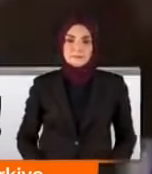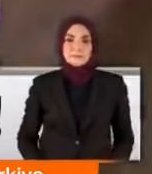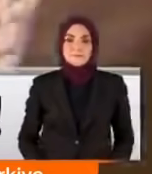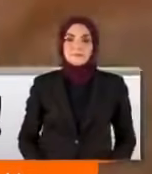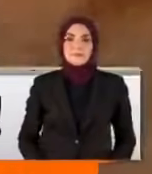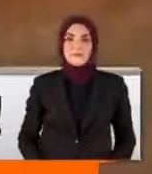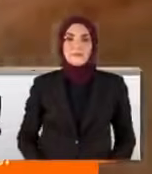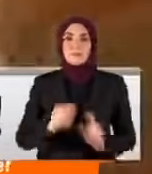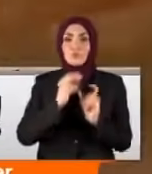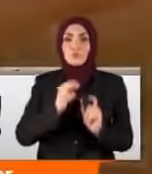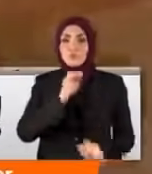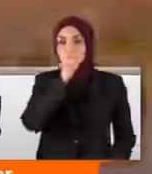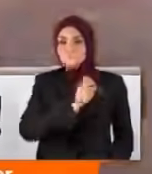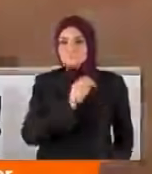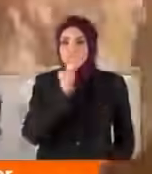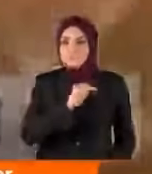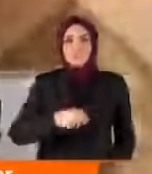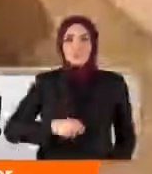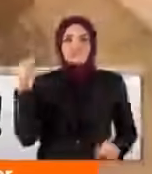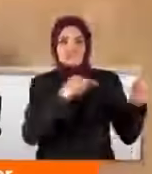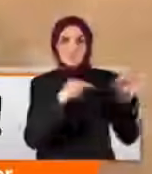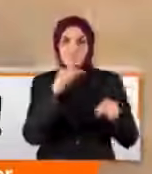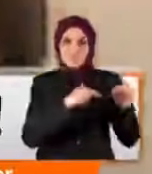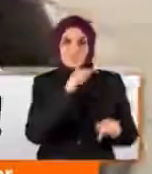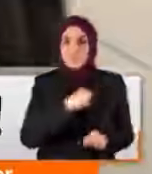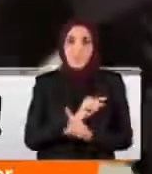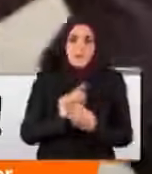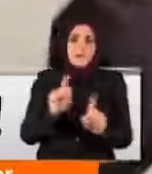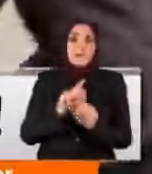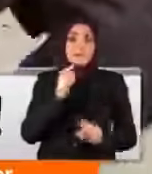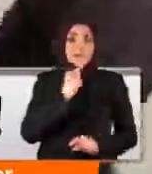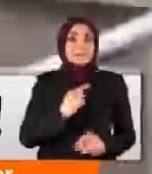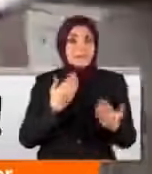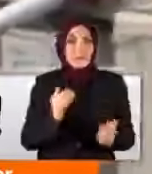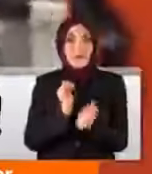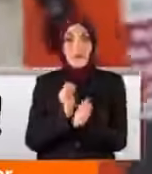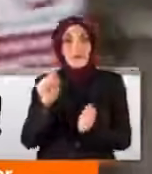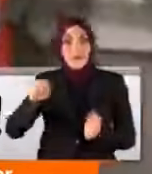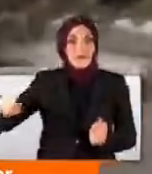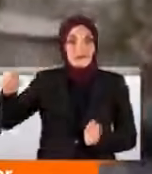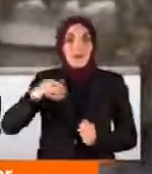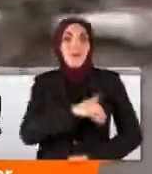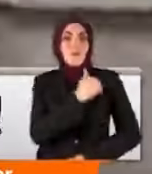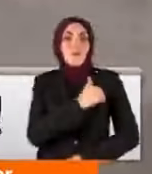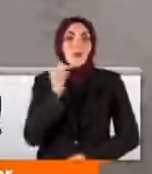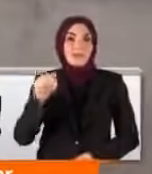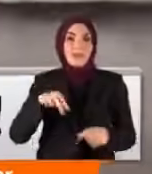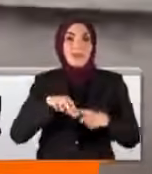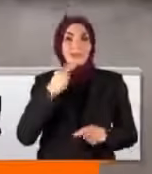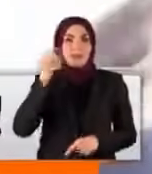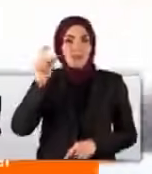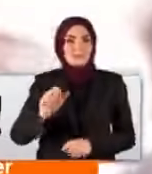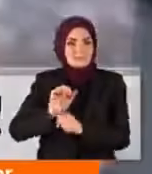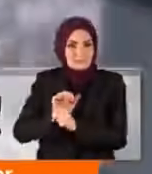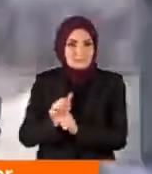yıkamayacak. Uygun her ne kadar suçlamaları reddetse de ailenin avukatı, Ümitcan'ın Aleyna'ya şiddet uyguladığının kanıtlandığını, bunun da